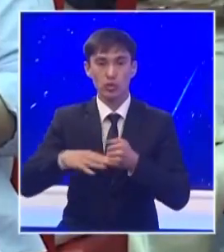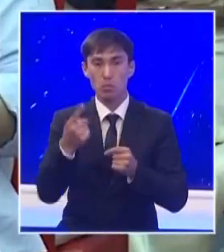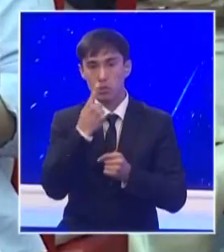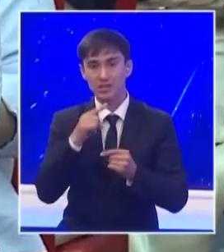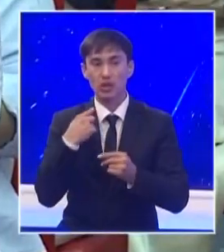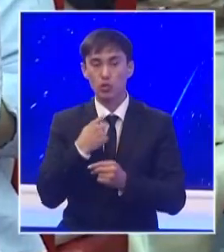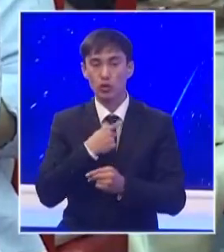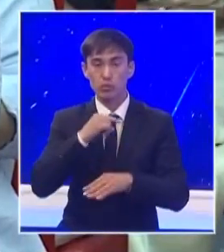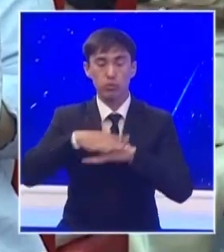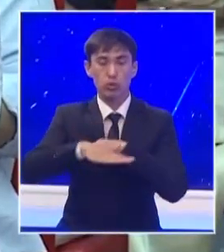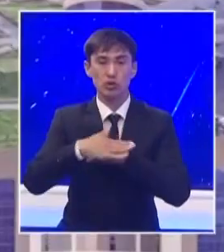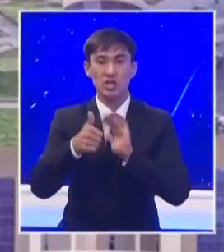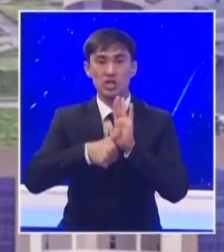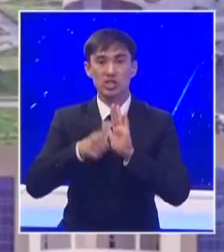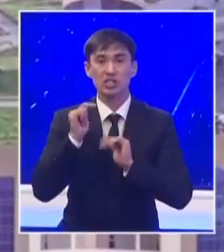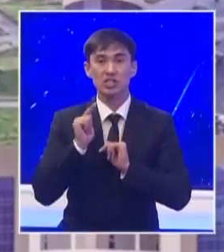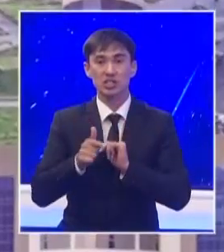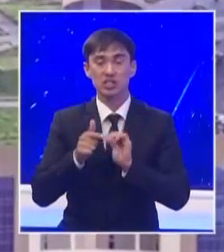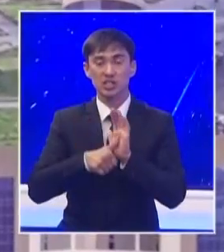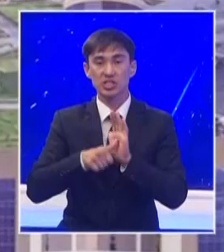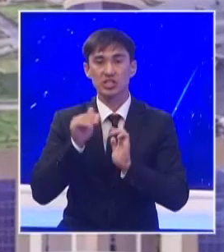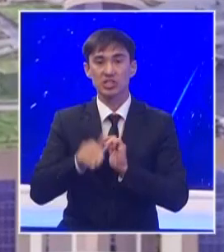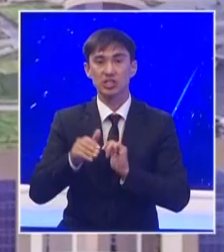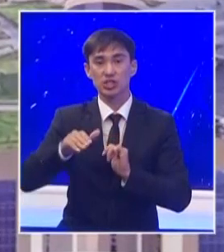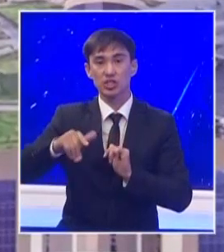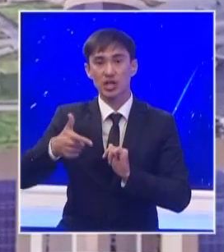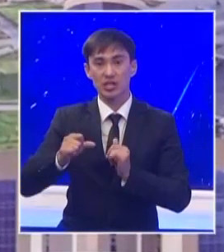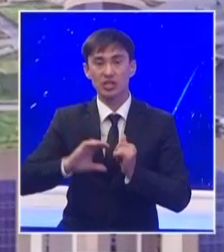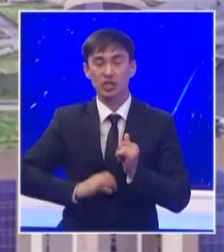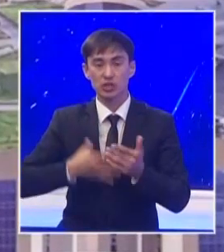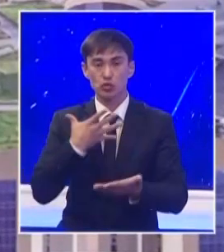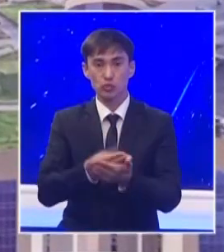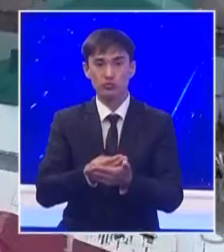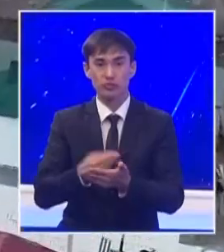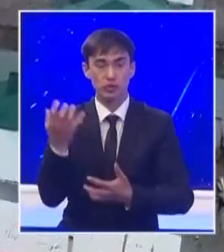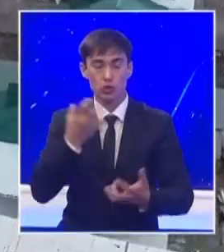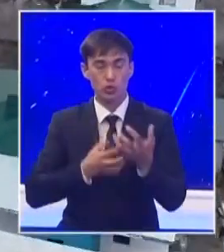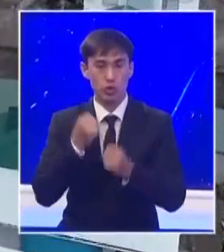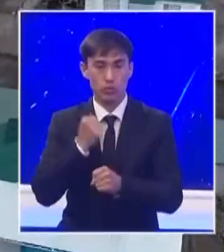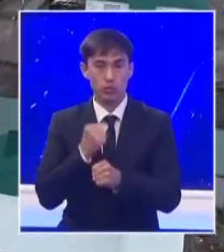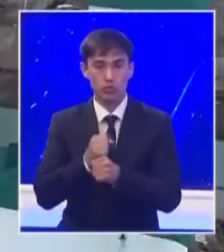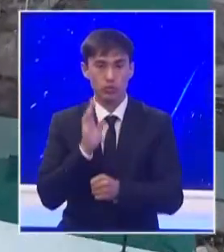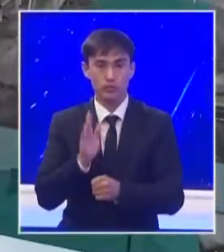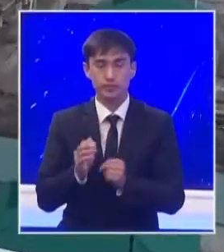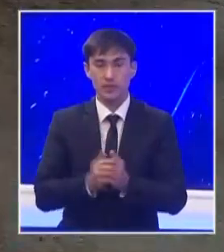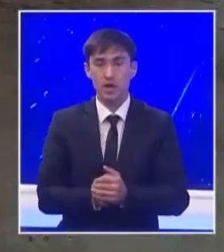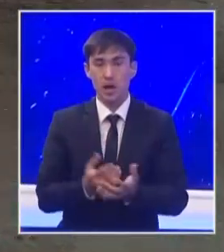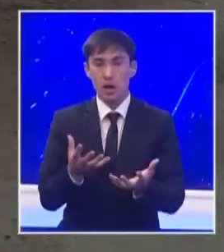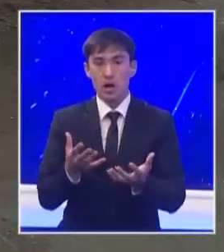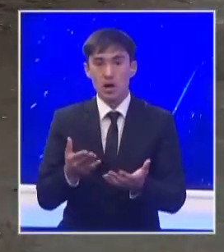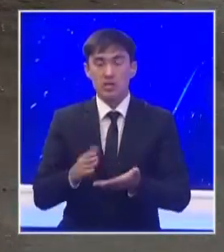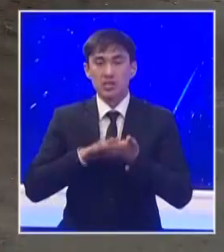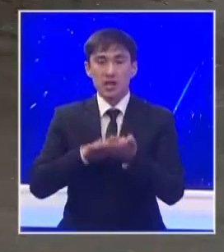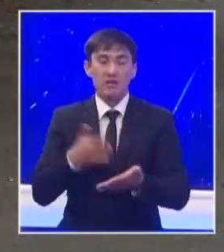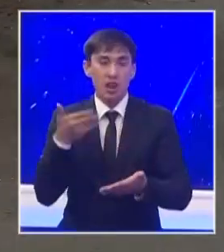Их площадь составляет порядка 6 тысяч гектаров. Все они в частной собственности. Предстоит серьезная работа. Подать заявку легче, чем получить земельный